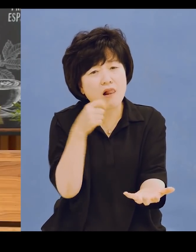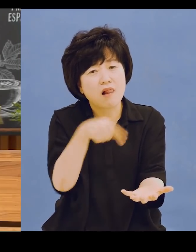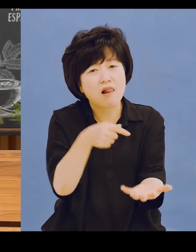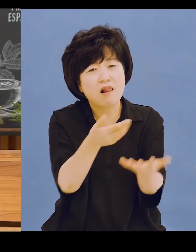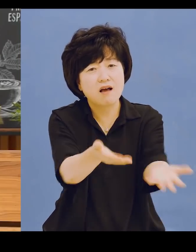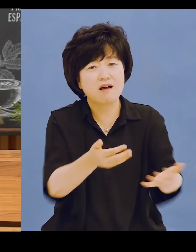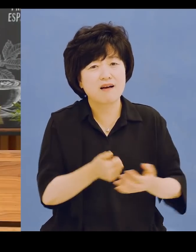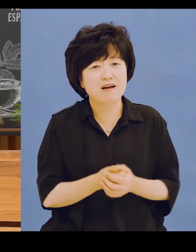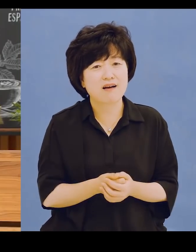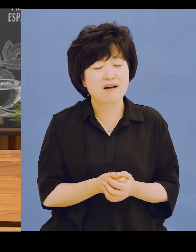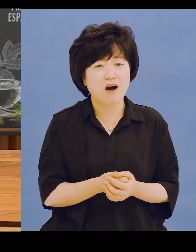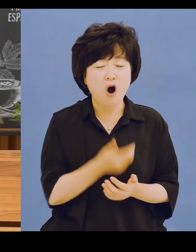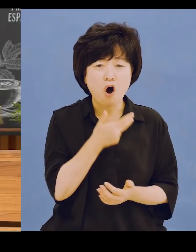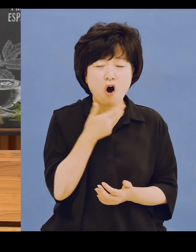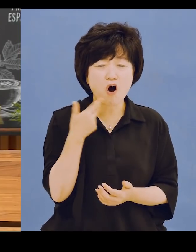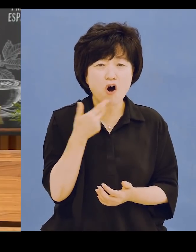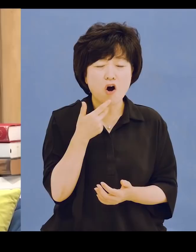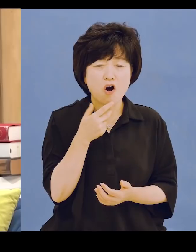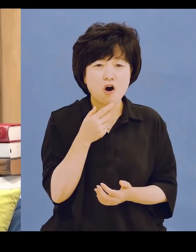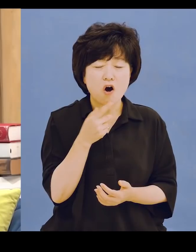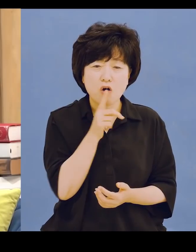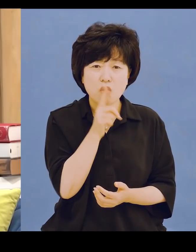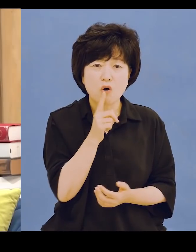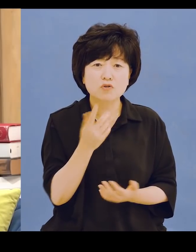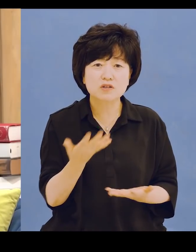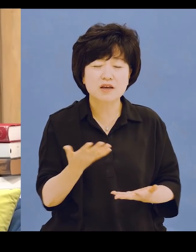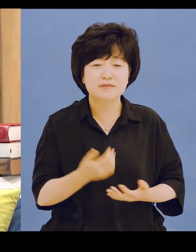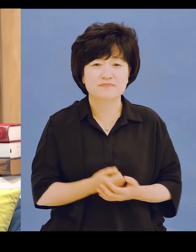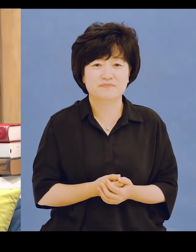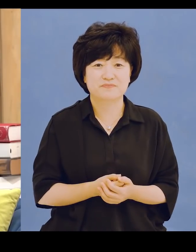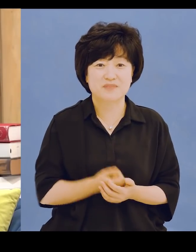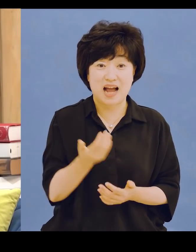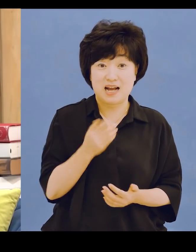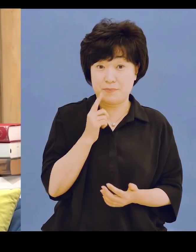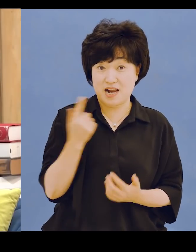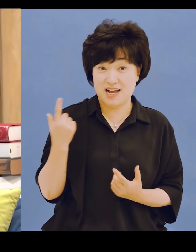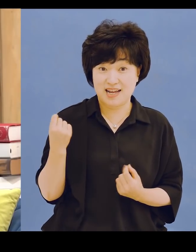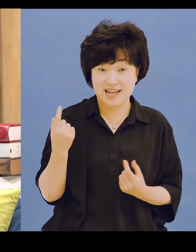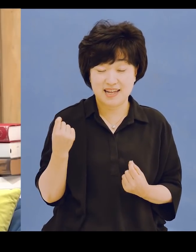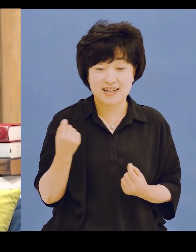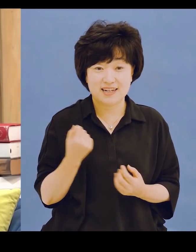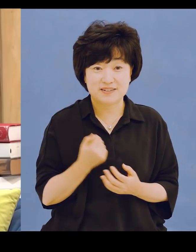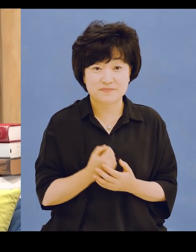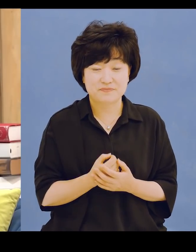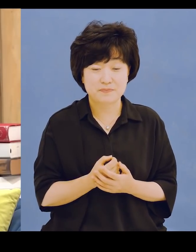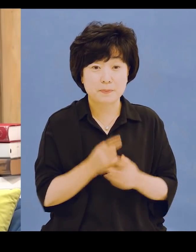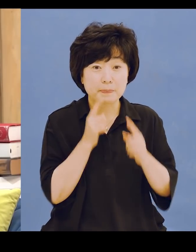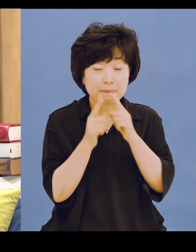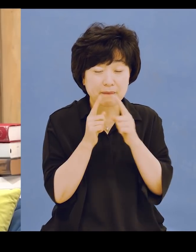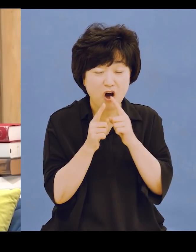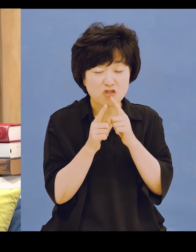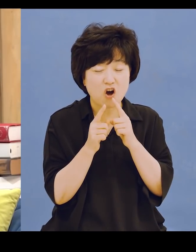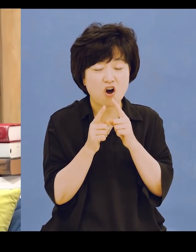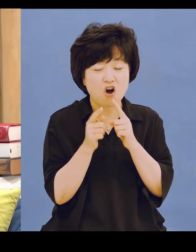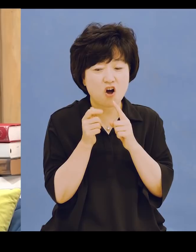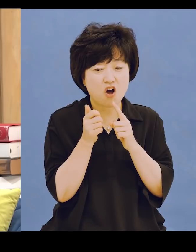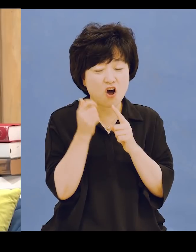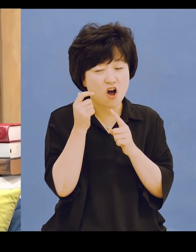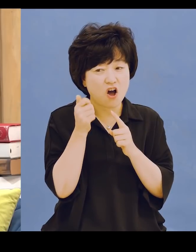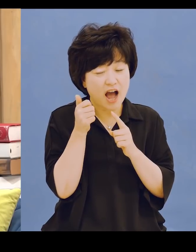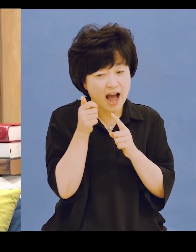예, 있을까요? 그래서 기준되는 언어가 없잖아요. 네, 그러니까 제가 말씀드렸죠. 네. 먼저 우리가 언어학과 음성학을